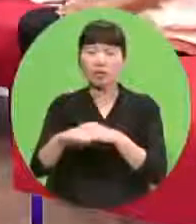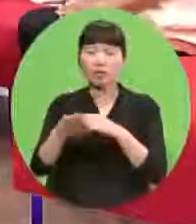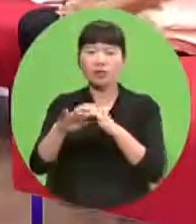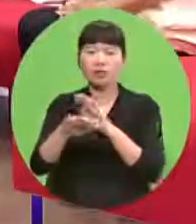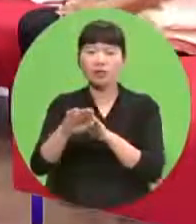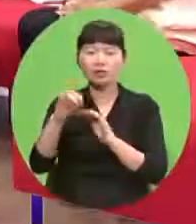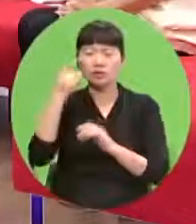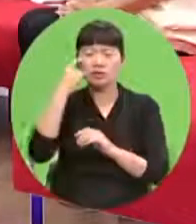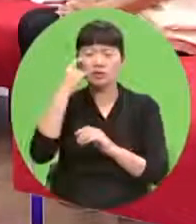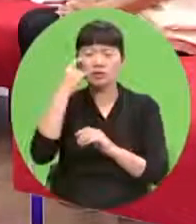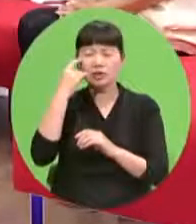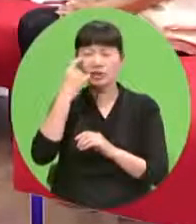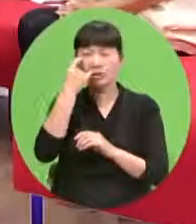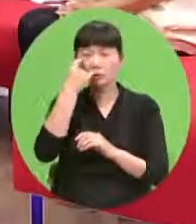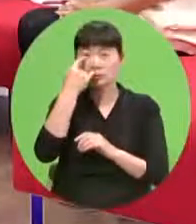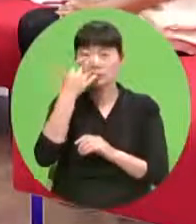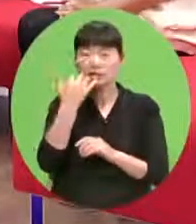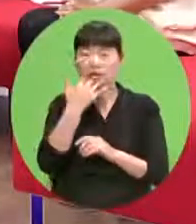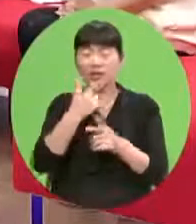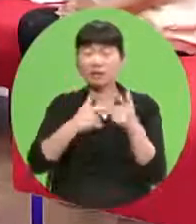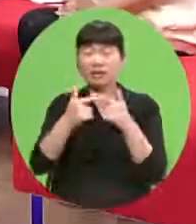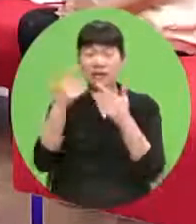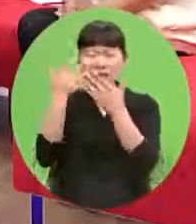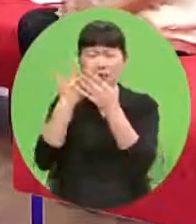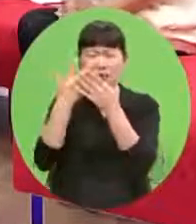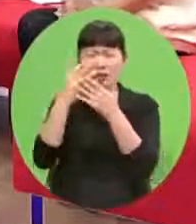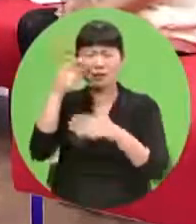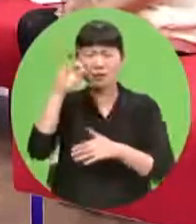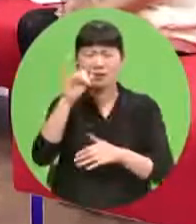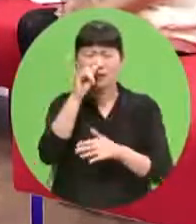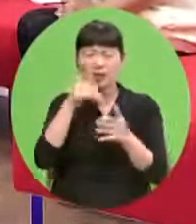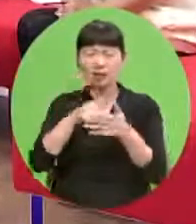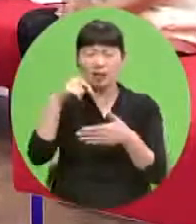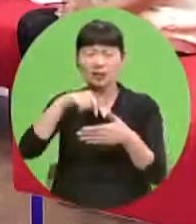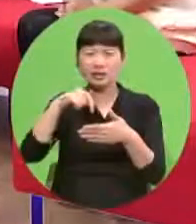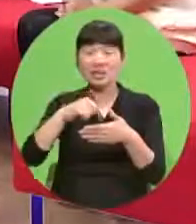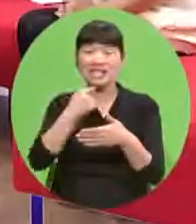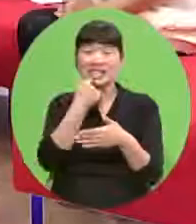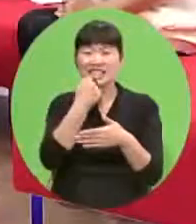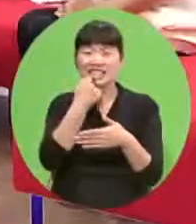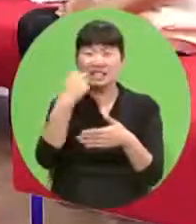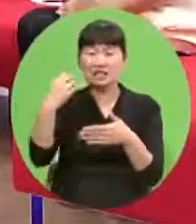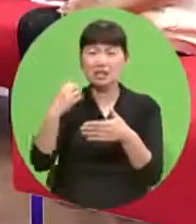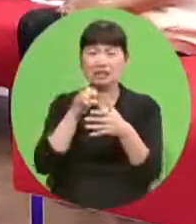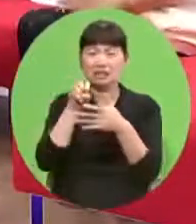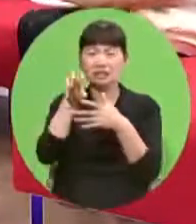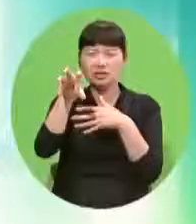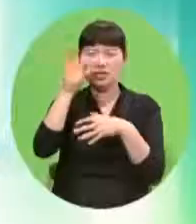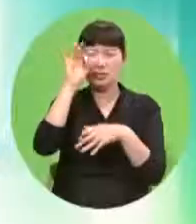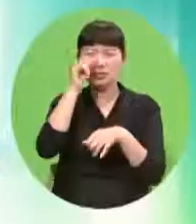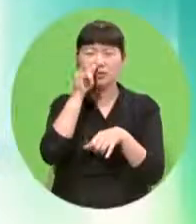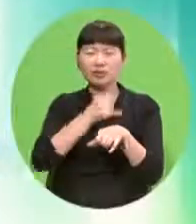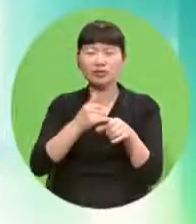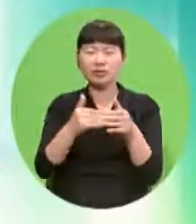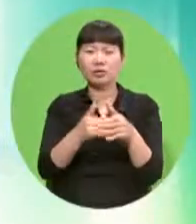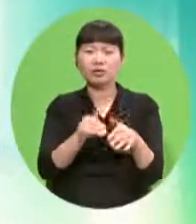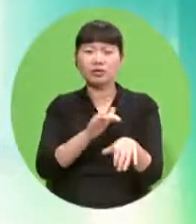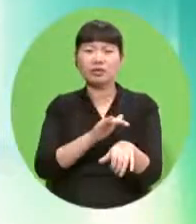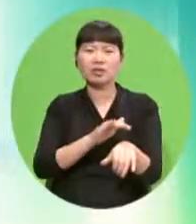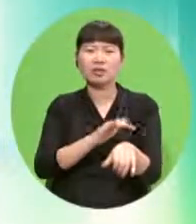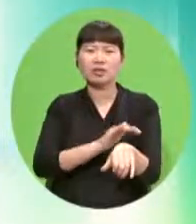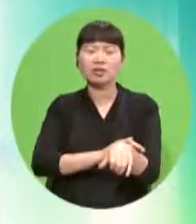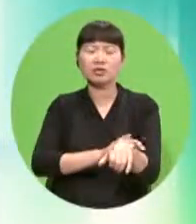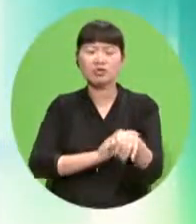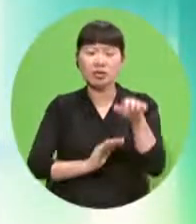눈인데 이 눈동자의 색깔이 확실하게 좀 더 뿌옇게 보이는 뿌옇고 안에서 네. 하얀 게 비쳐 보이는 경우고 네. 그다음에 왼쪽에